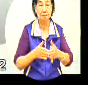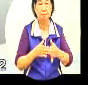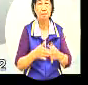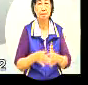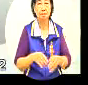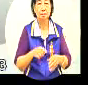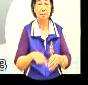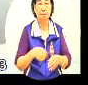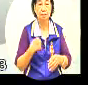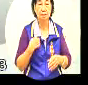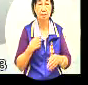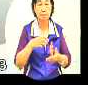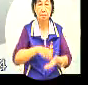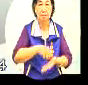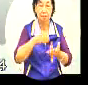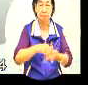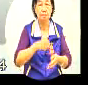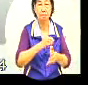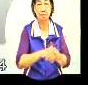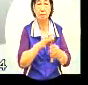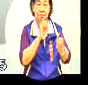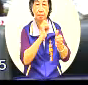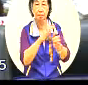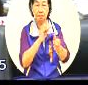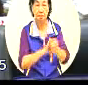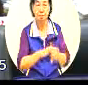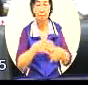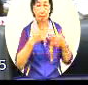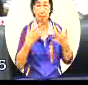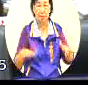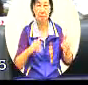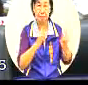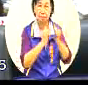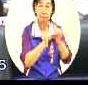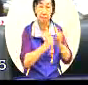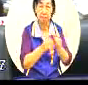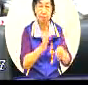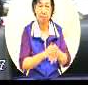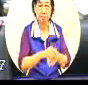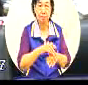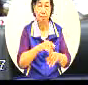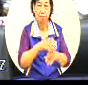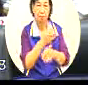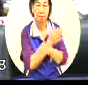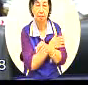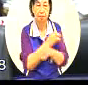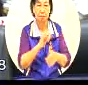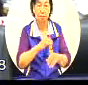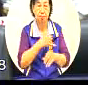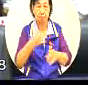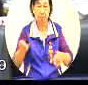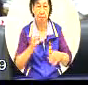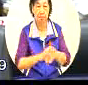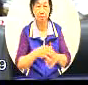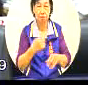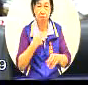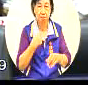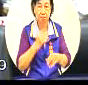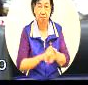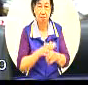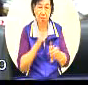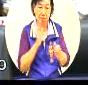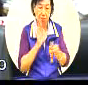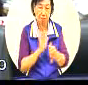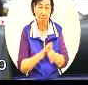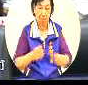这边就是要具体建议，很多的民众啊，跟本席反映说，美雅议员， 我光是推着娃娃车要到高雄